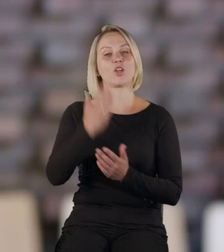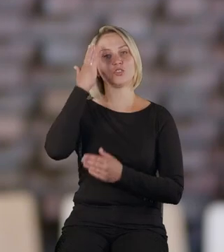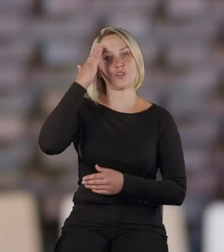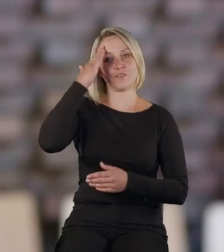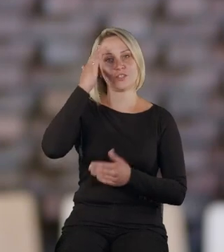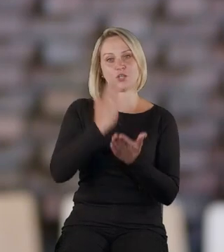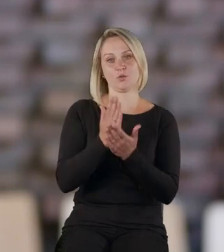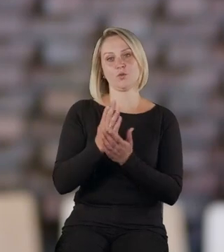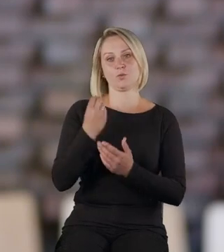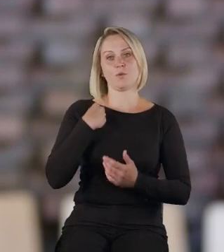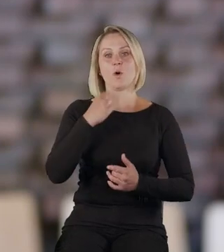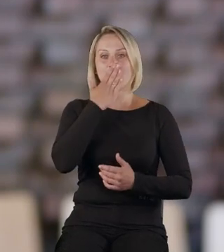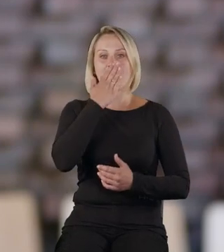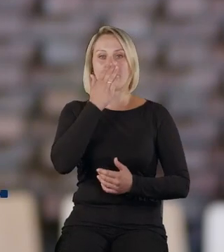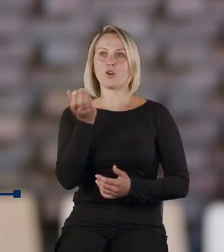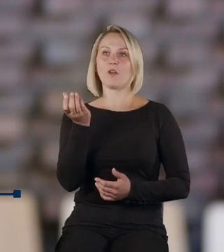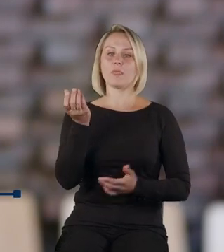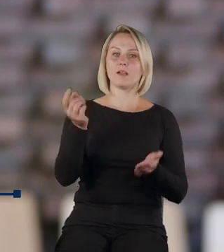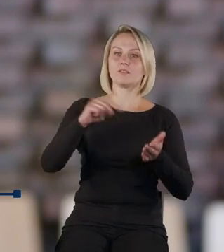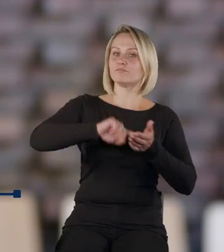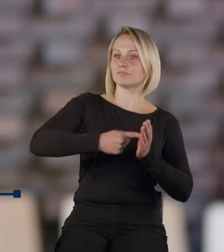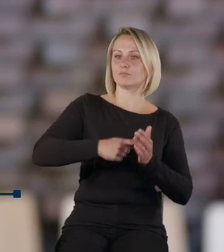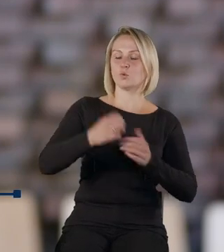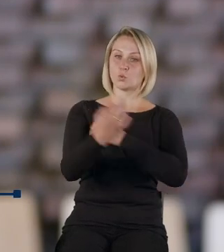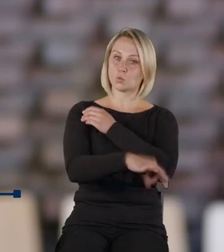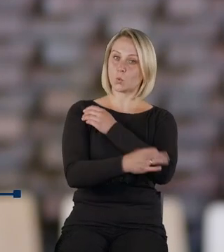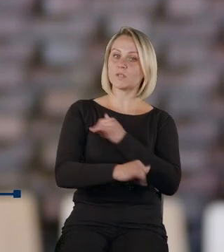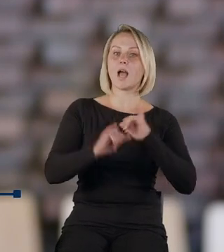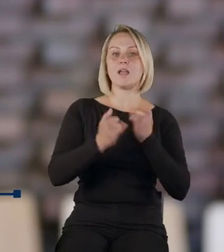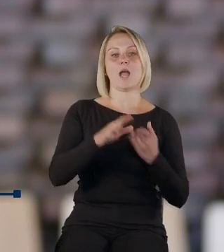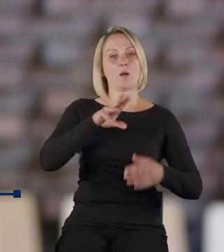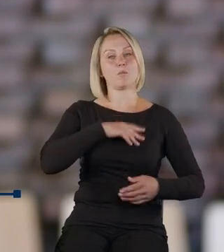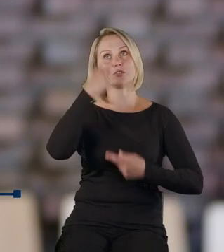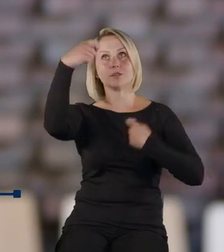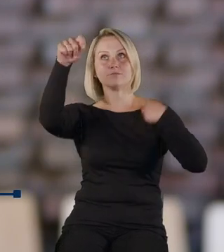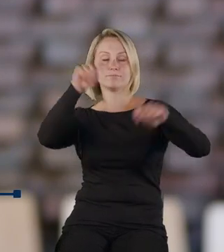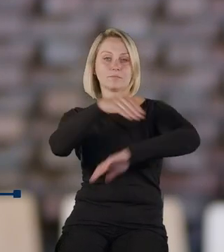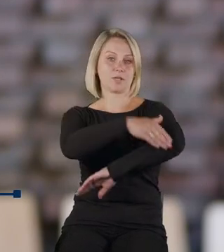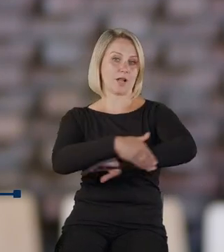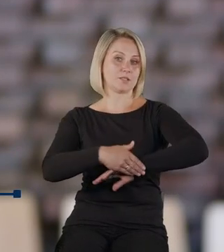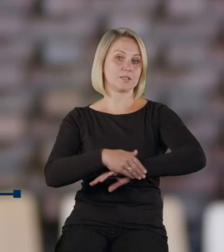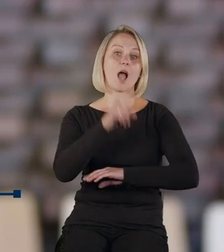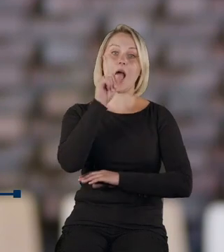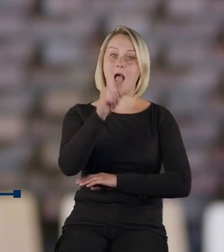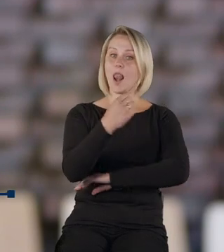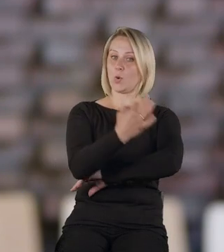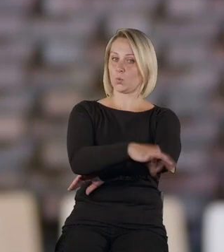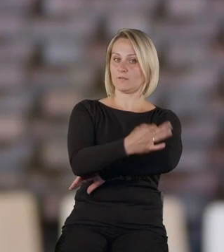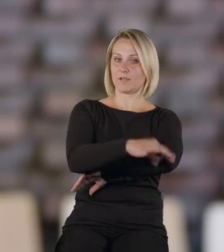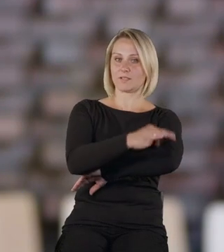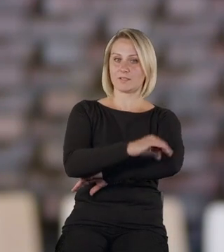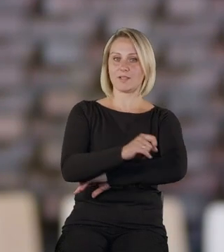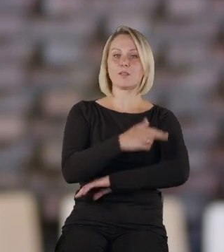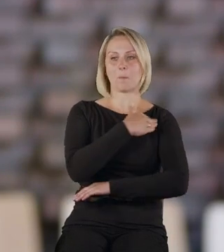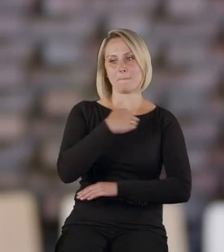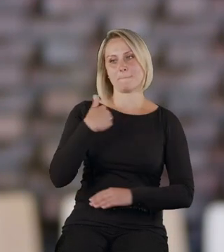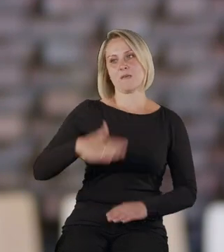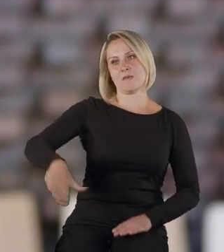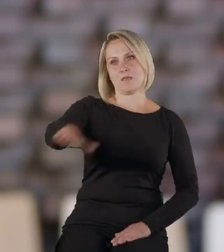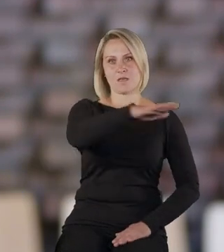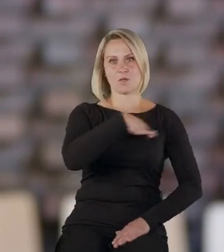Dowiedzieliście się już, jak aplikować na studia, jakie są możliwości wyjazdów zagranicznych, ale uniwersytet to przede wszystkim my,